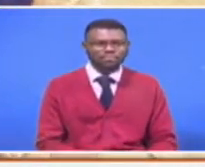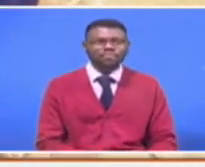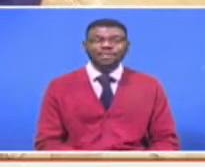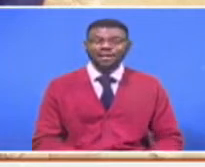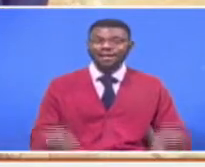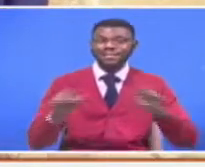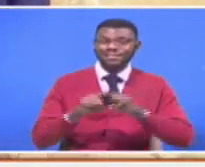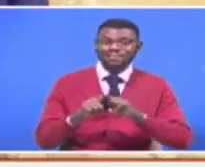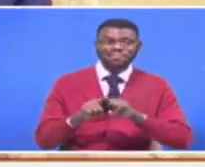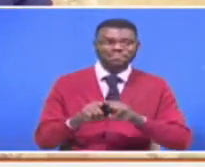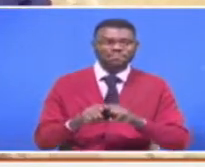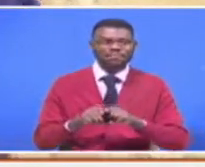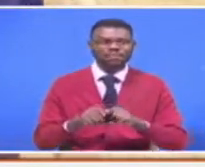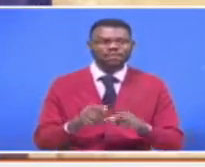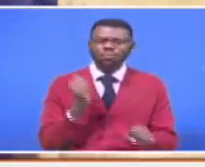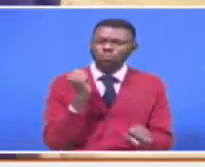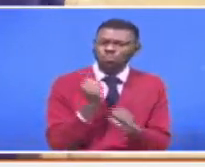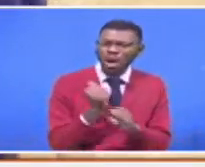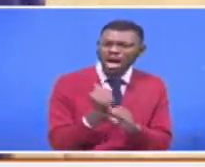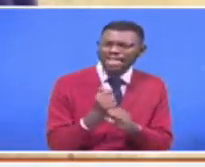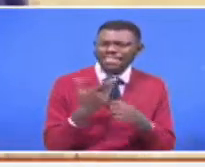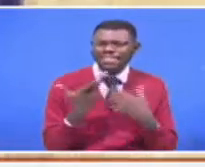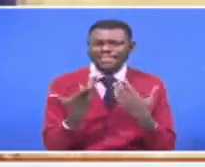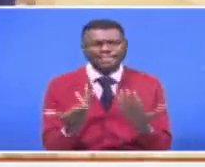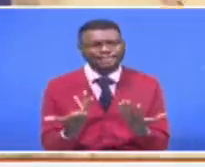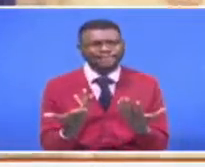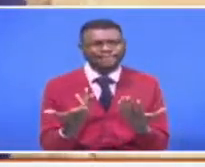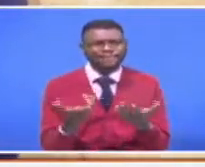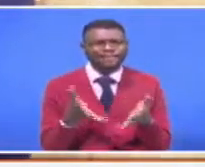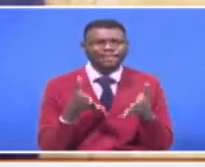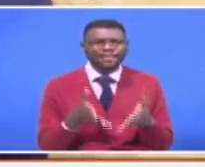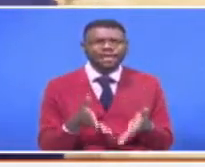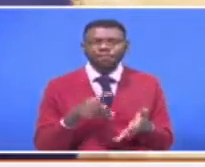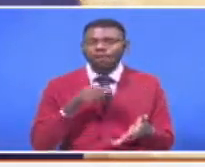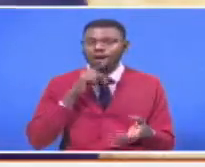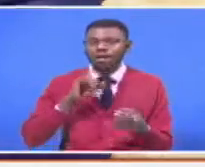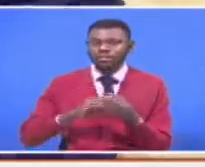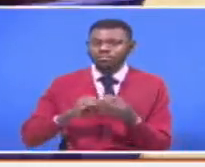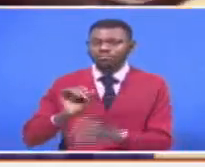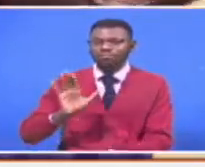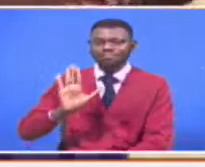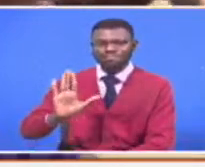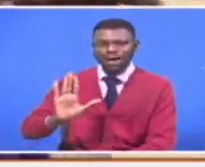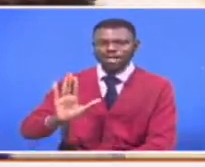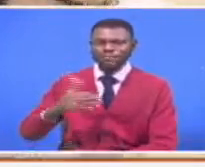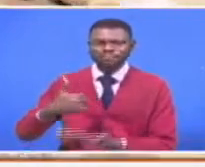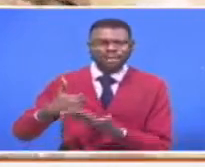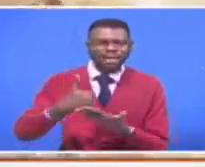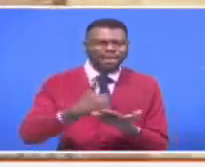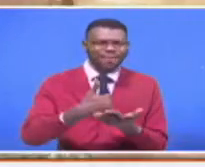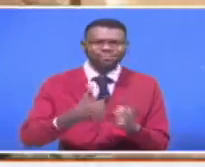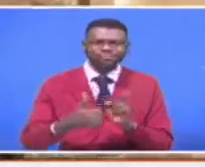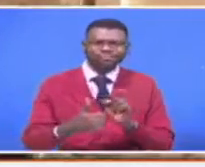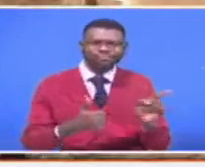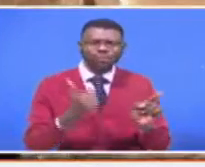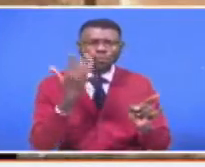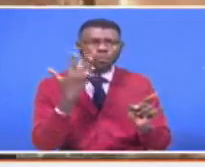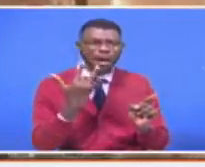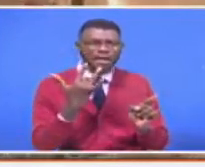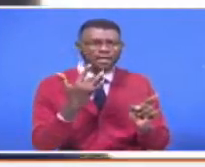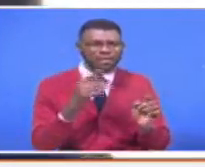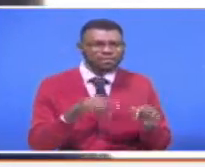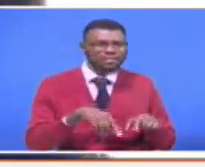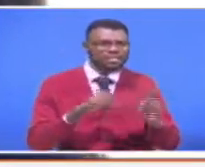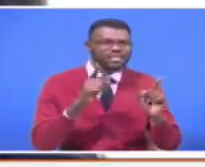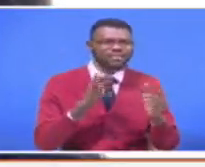Kadhalika, majukumu hayo sasa yanamlazimu kutegemea mumewe kwa mahitaji yake ya kila siku, kwa vile